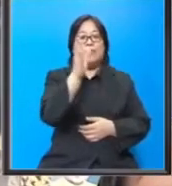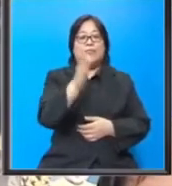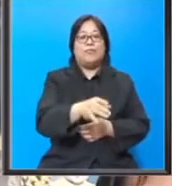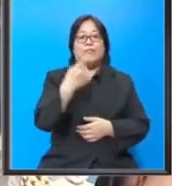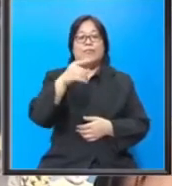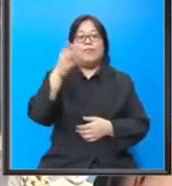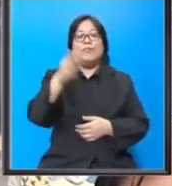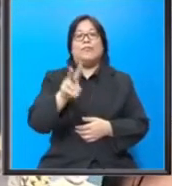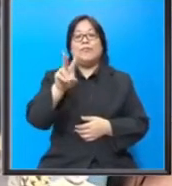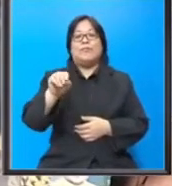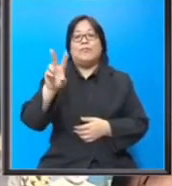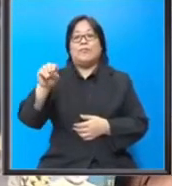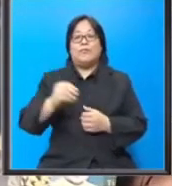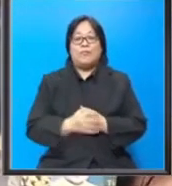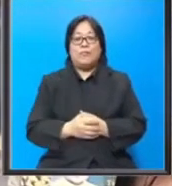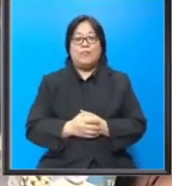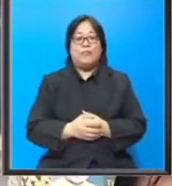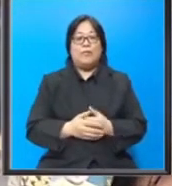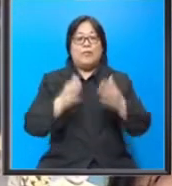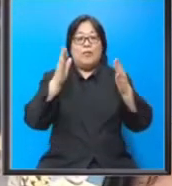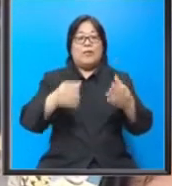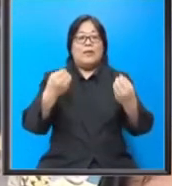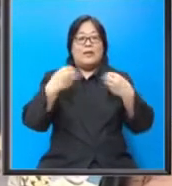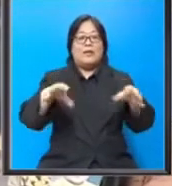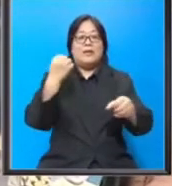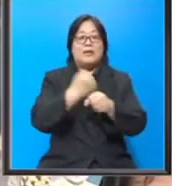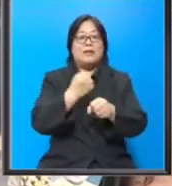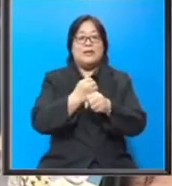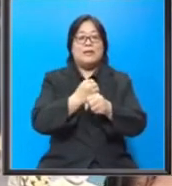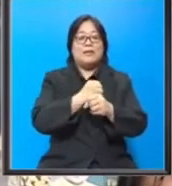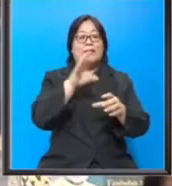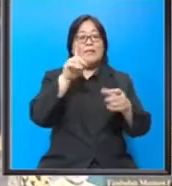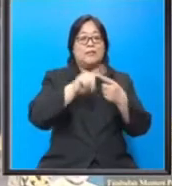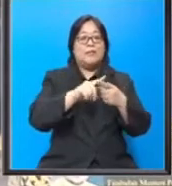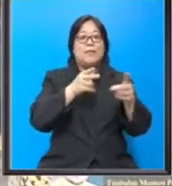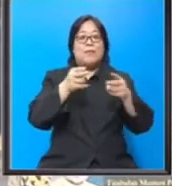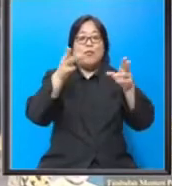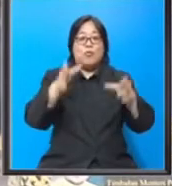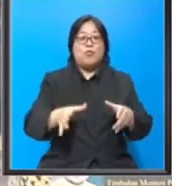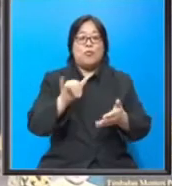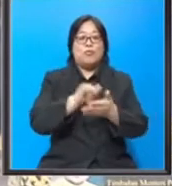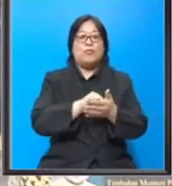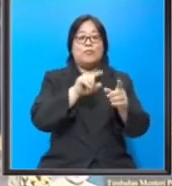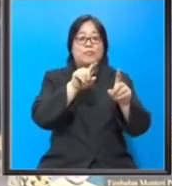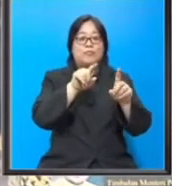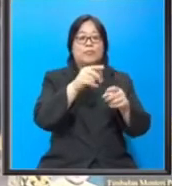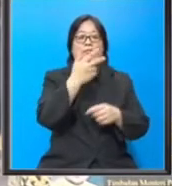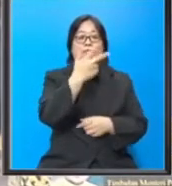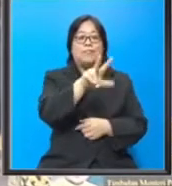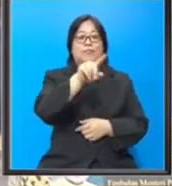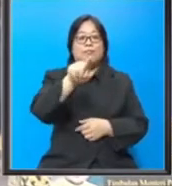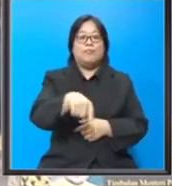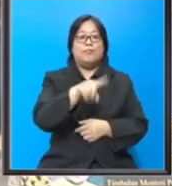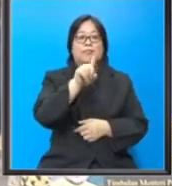2020 bilangan tokek kehilangan pekerjaan melibatkan ketegori pengurus elah seramai